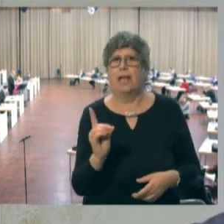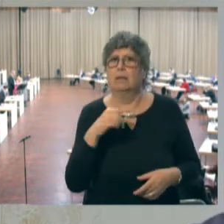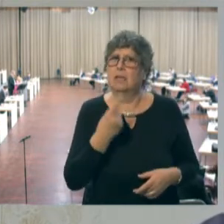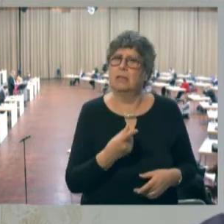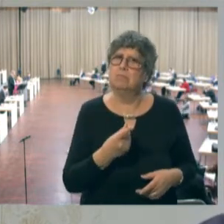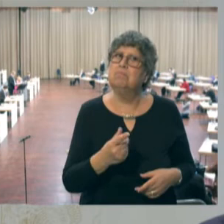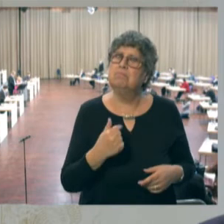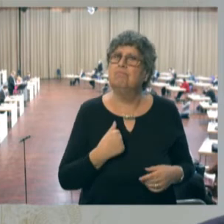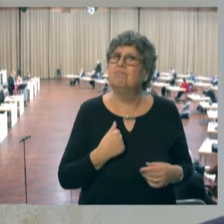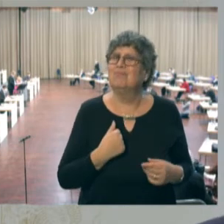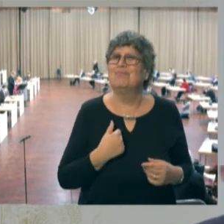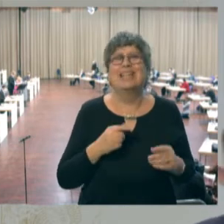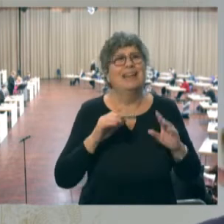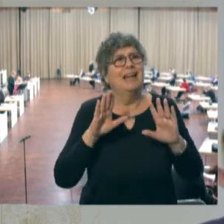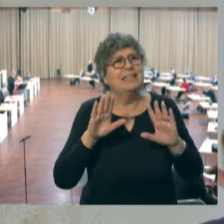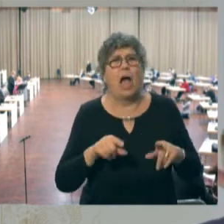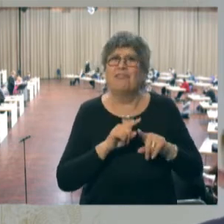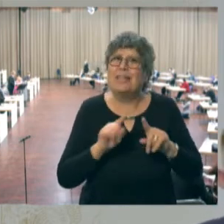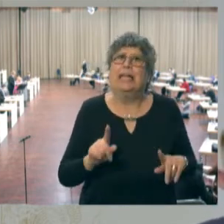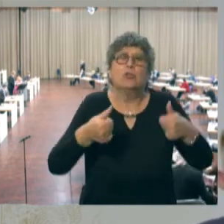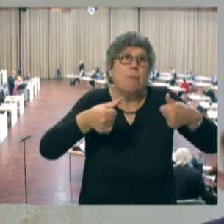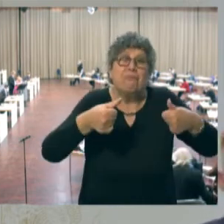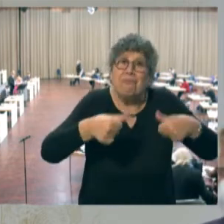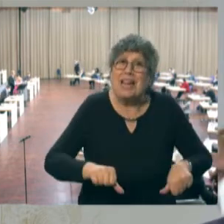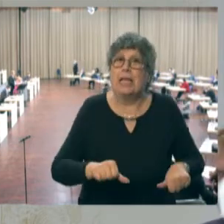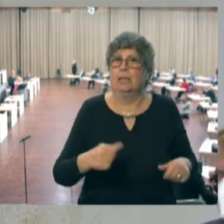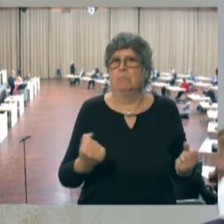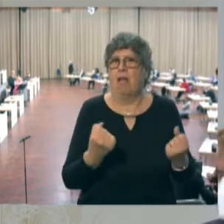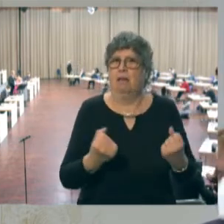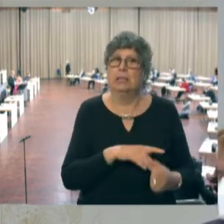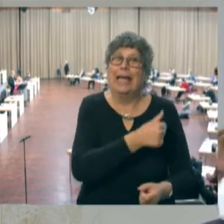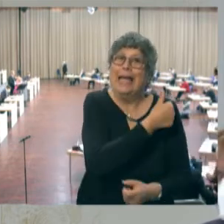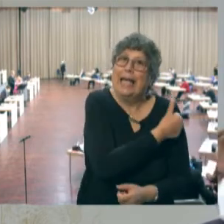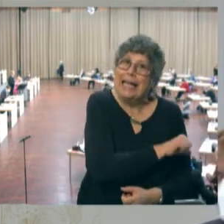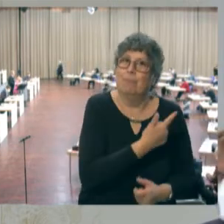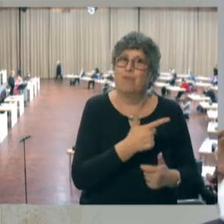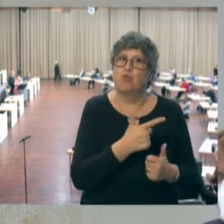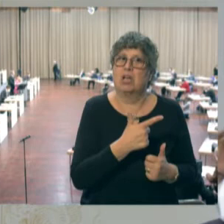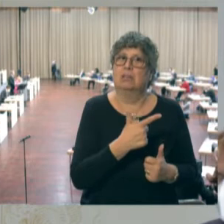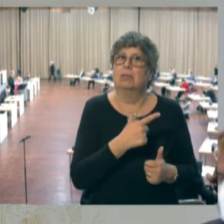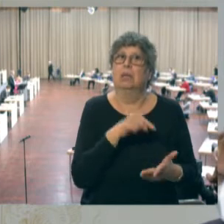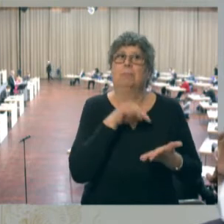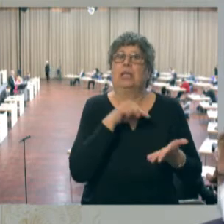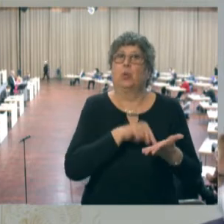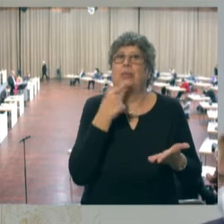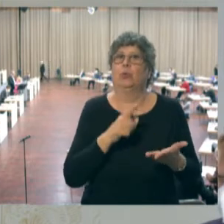Fall es zur Pflicht machen, dass eine Impfung Voraussetzung dafür